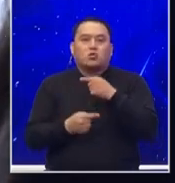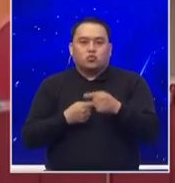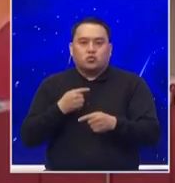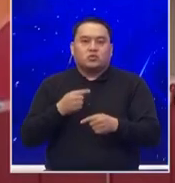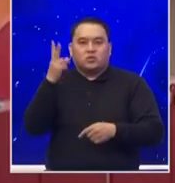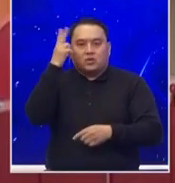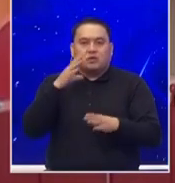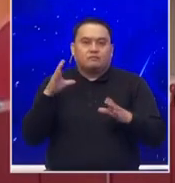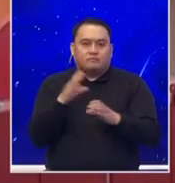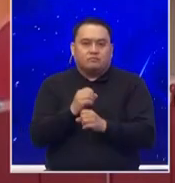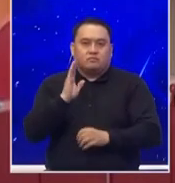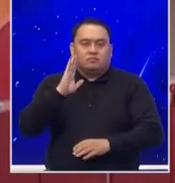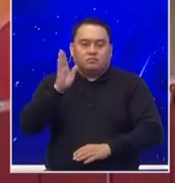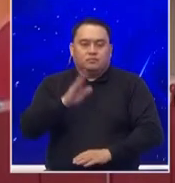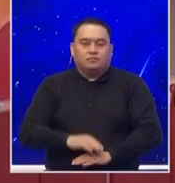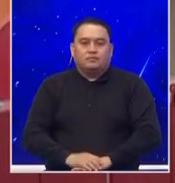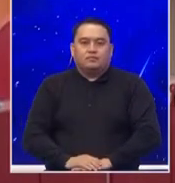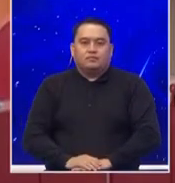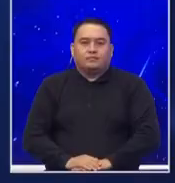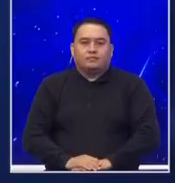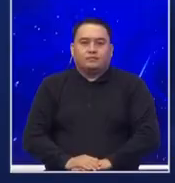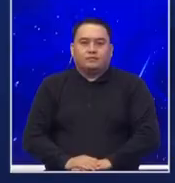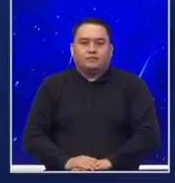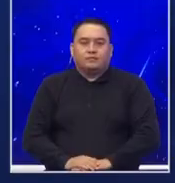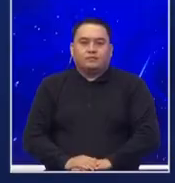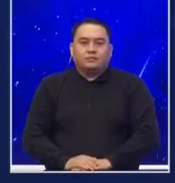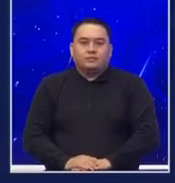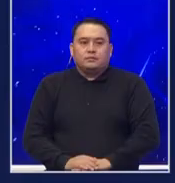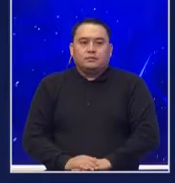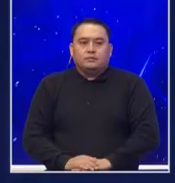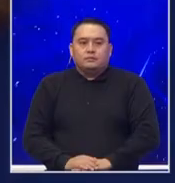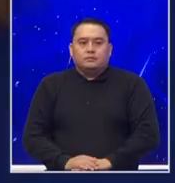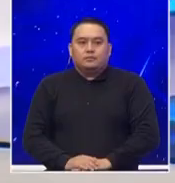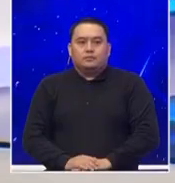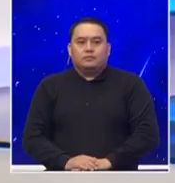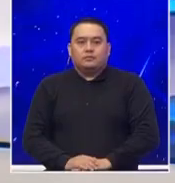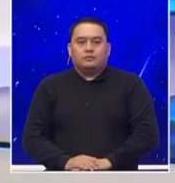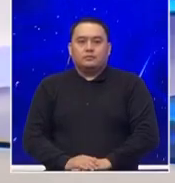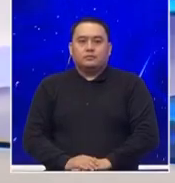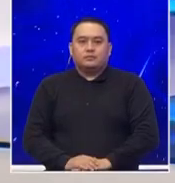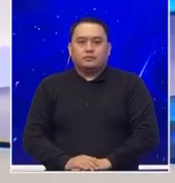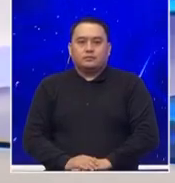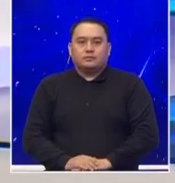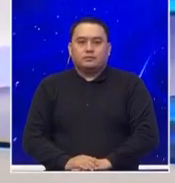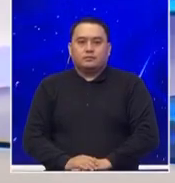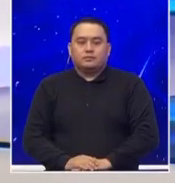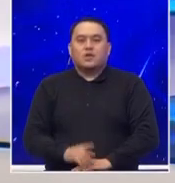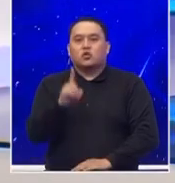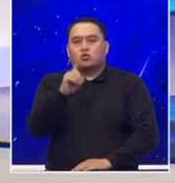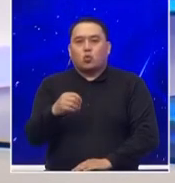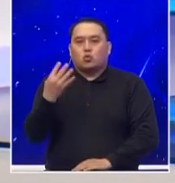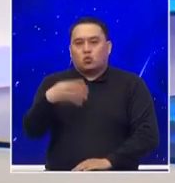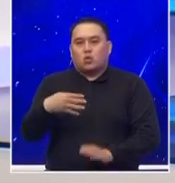времени и эта цифра еще пойдет на спад.